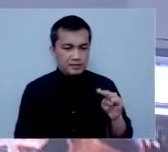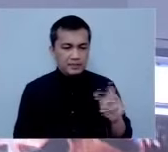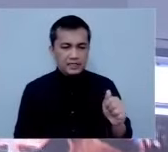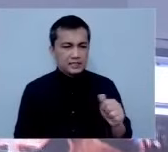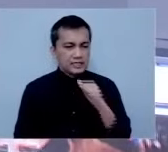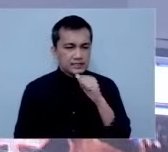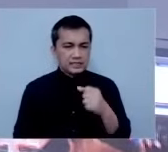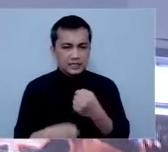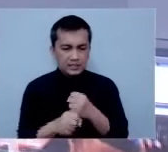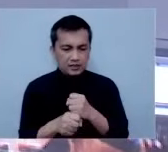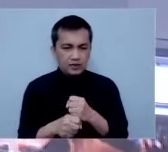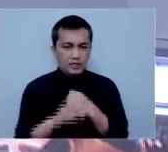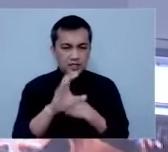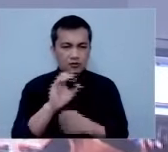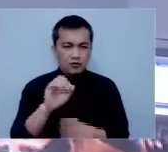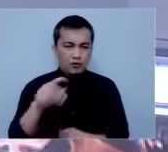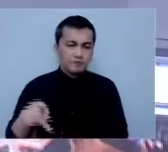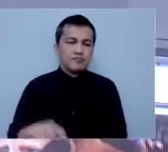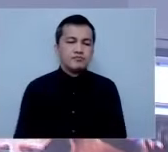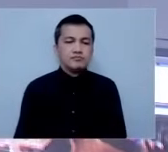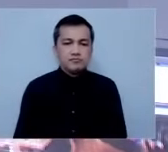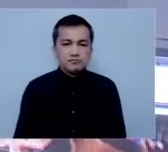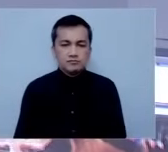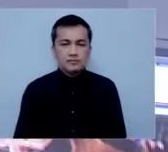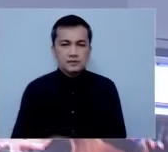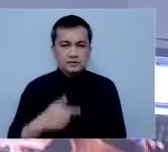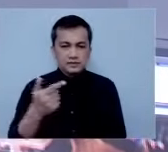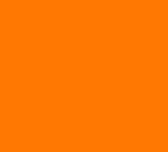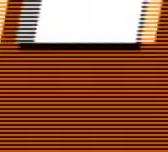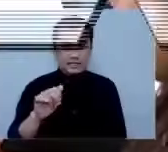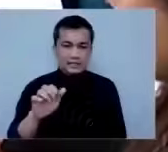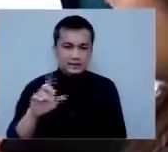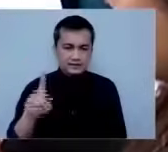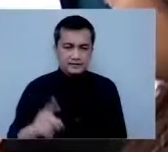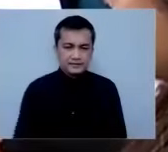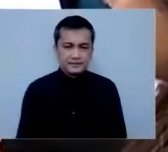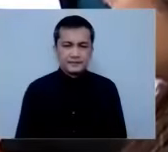kooperatiba. Nasa frontline ng balitang yan, si Gerard De La Peña.